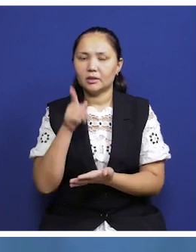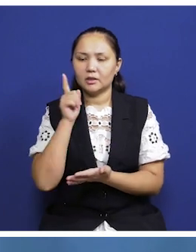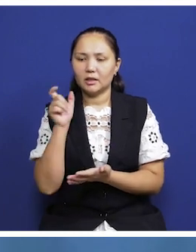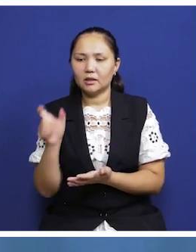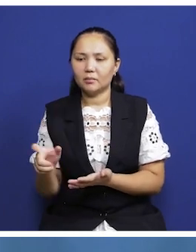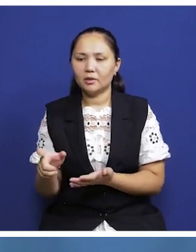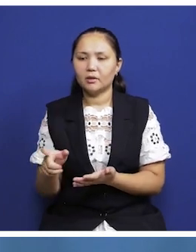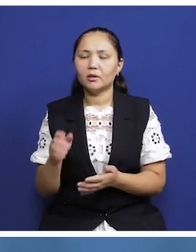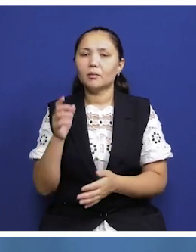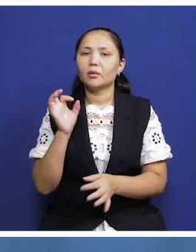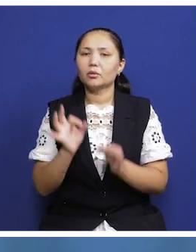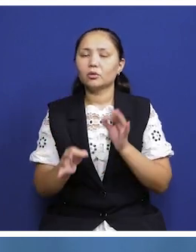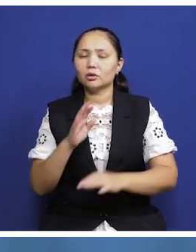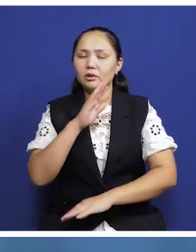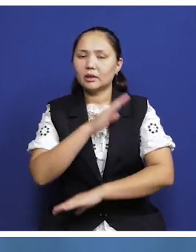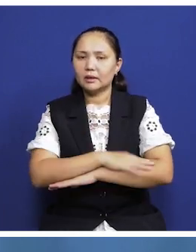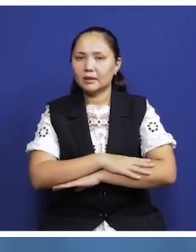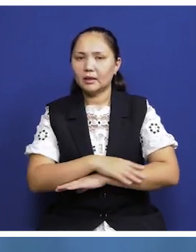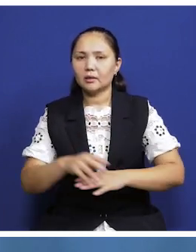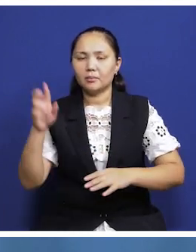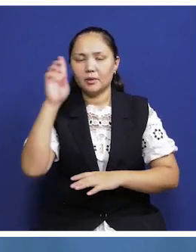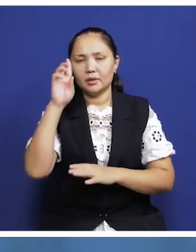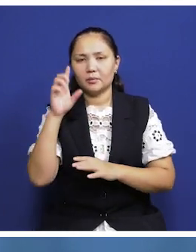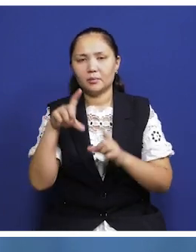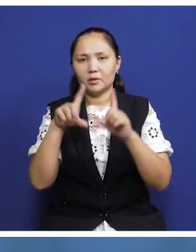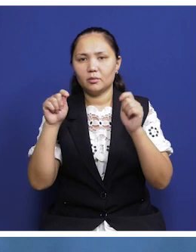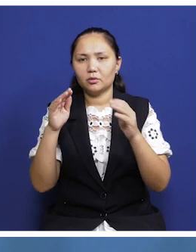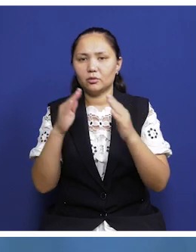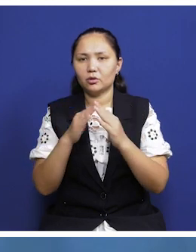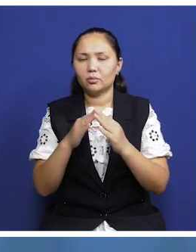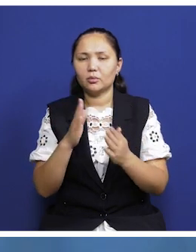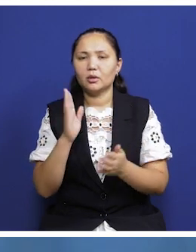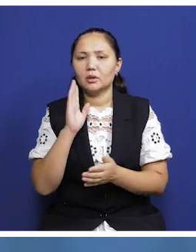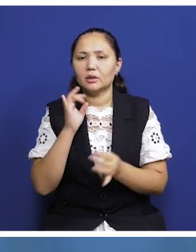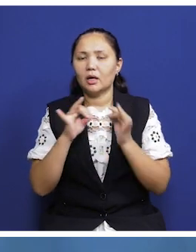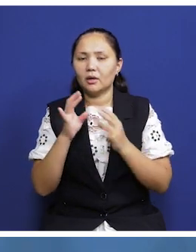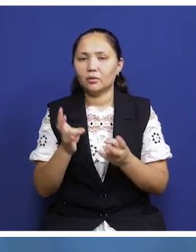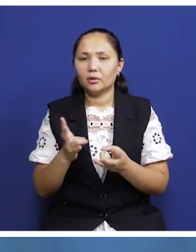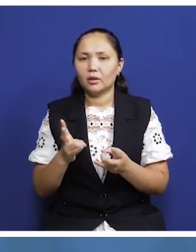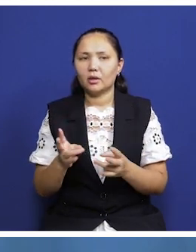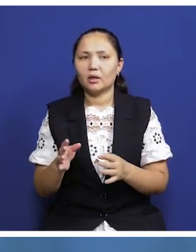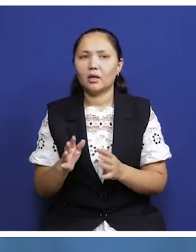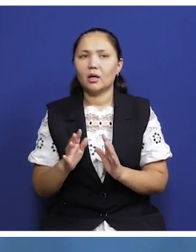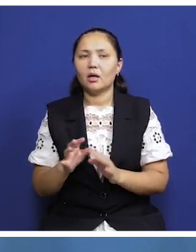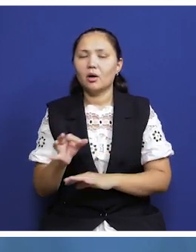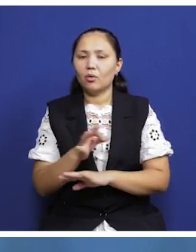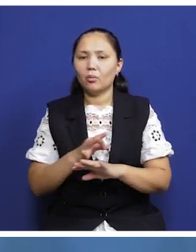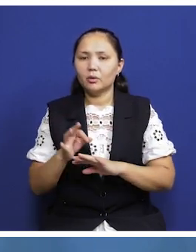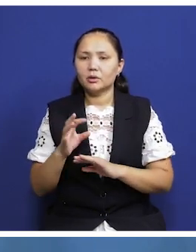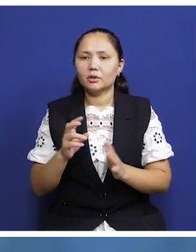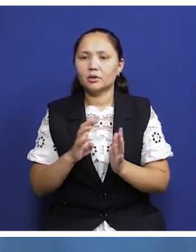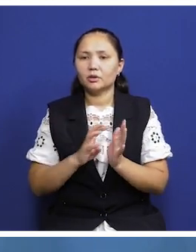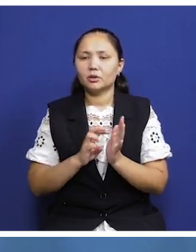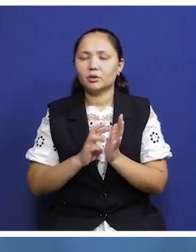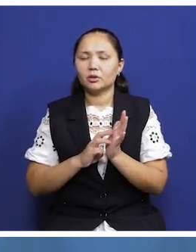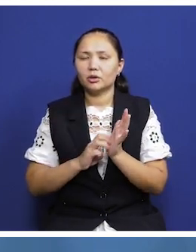да соларға дұрыс тәрбие беріп, соларға да айтып жүрейік. Мектепте болсын, үйде болсын, қай жерде болса да. Аудан аумағында 863 шақырымды